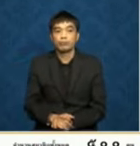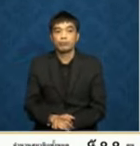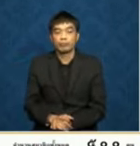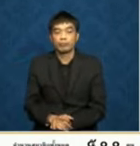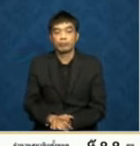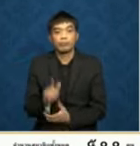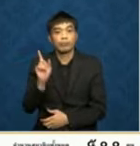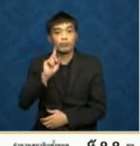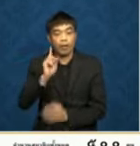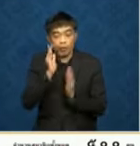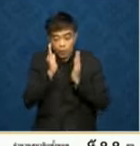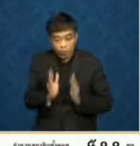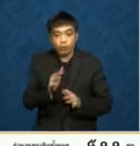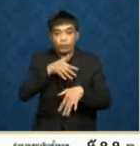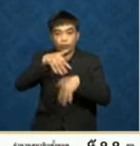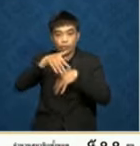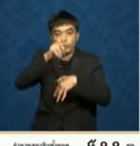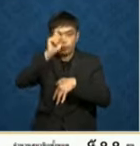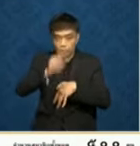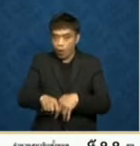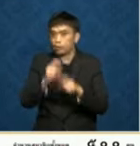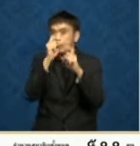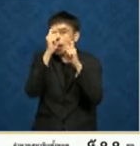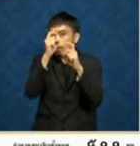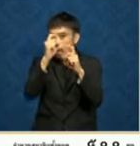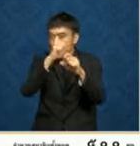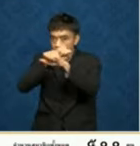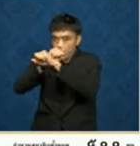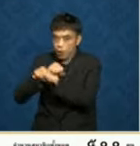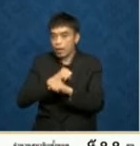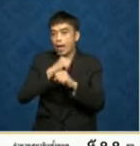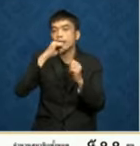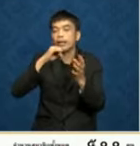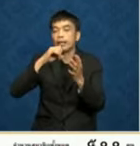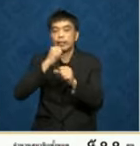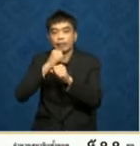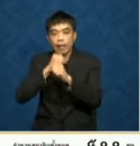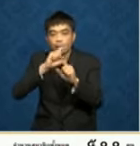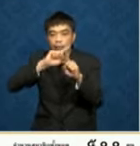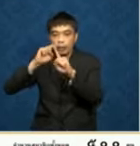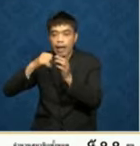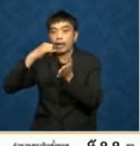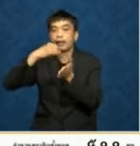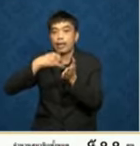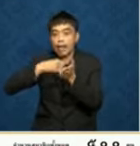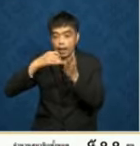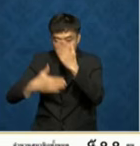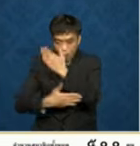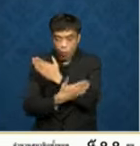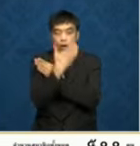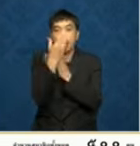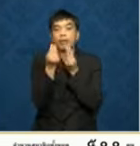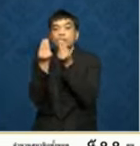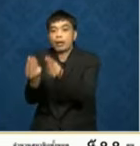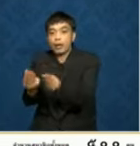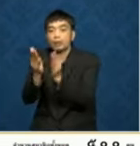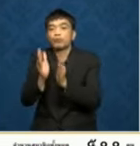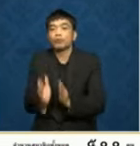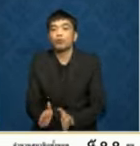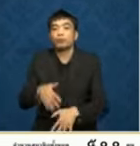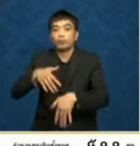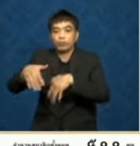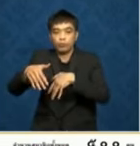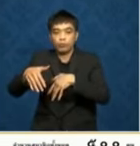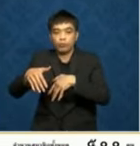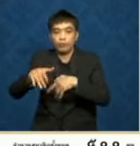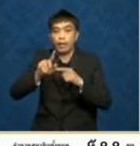คืประชาชนควรได้รับความปลดภัยได้รบความสะดวกและประชาชนต้องได้รับโอกาสหัขอแรกขถมาทานคอ